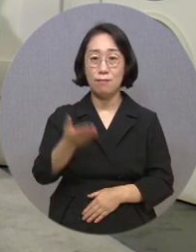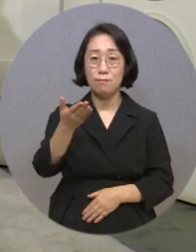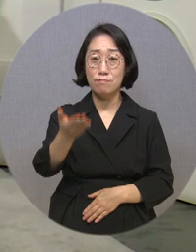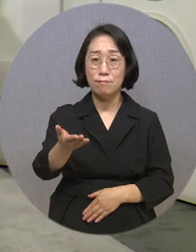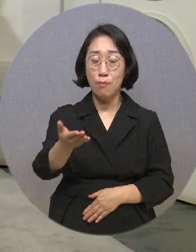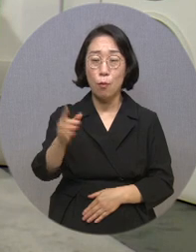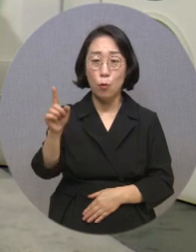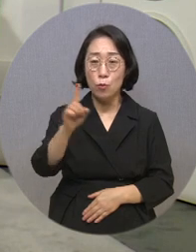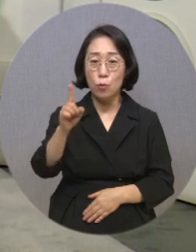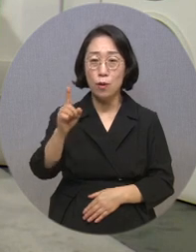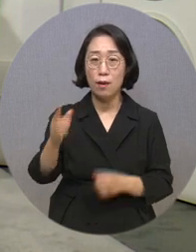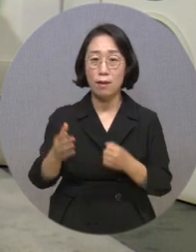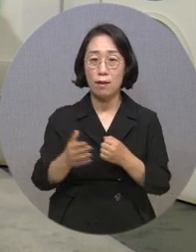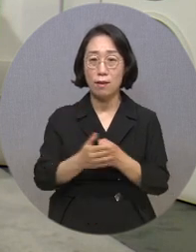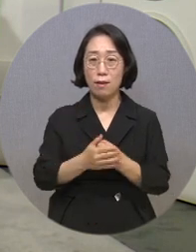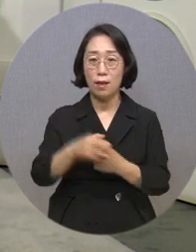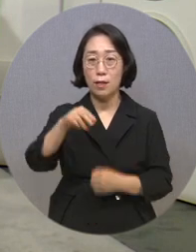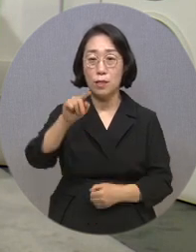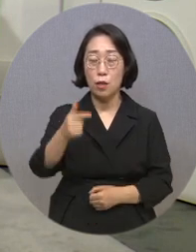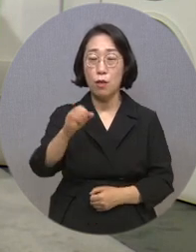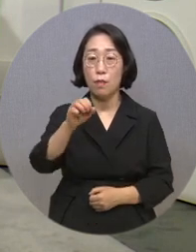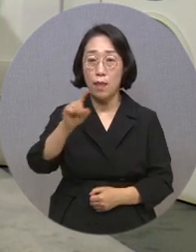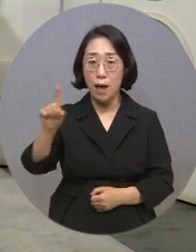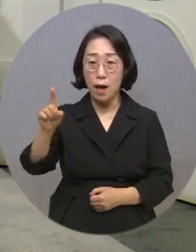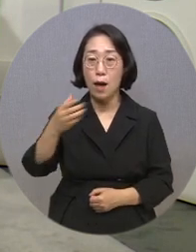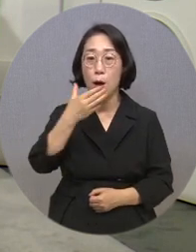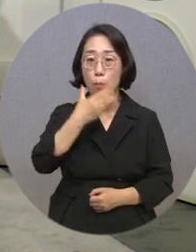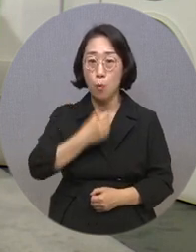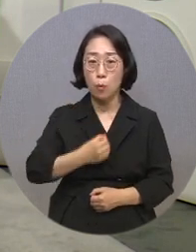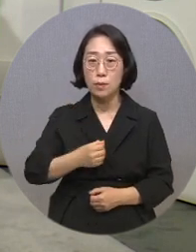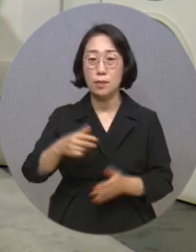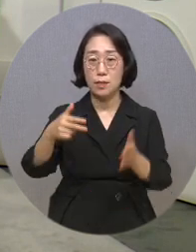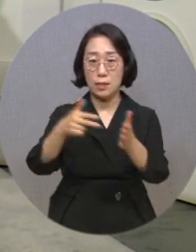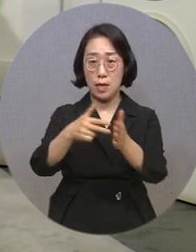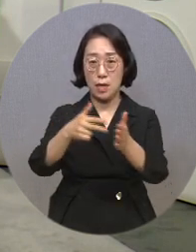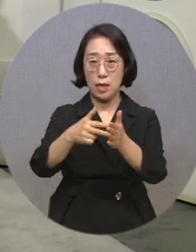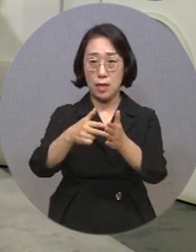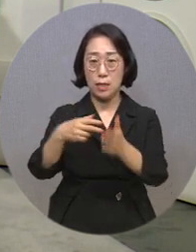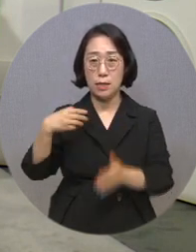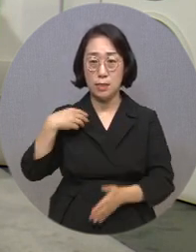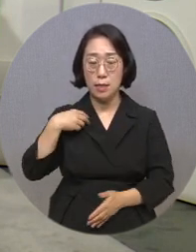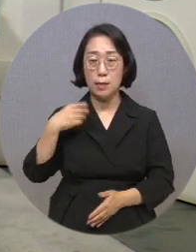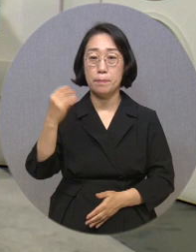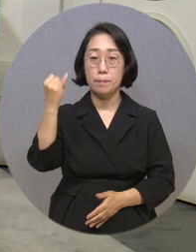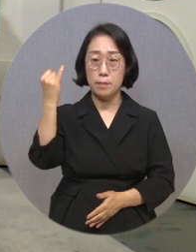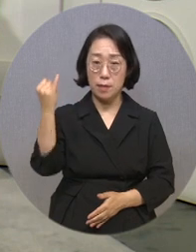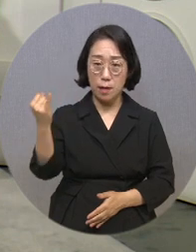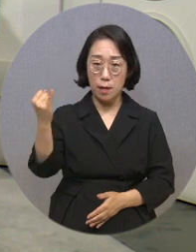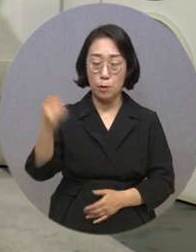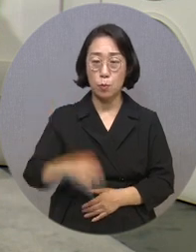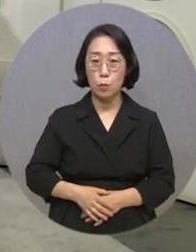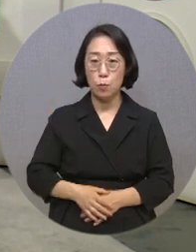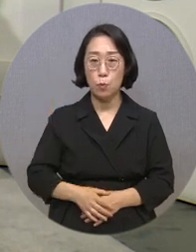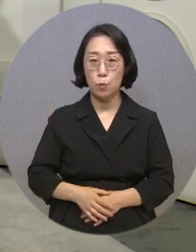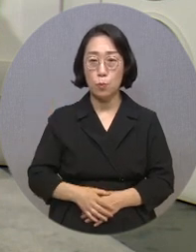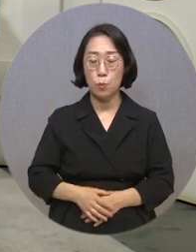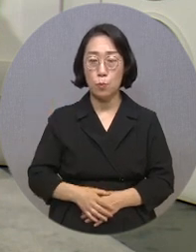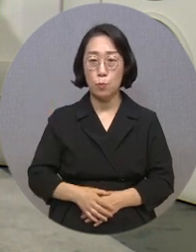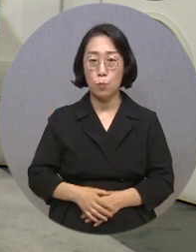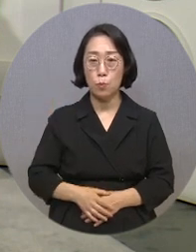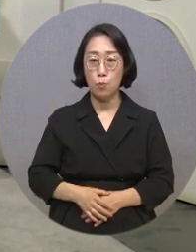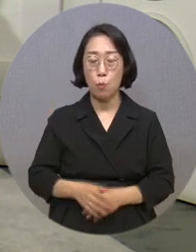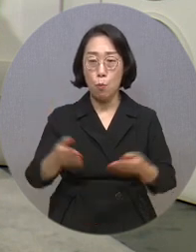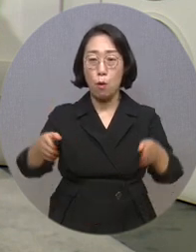연유로 선아 복지법인의 이사장 그리고 지금 실버랜드의